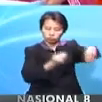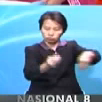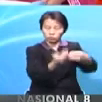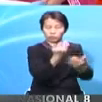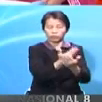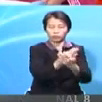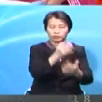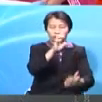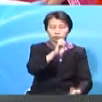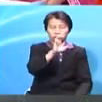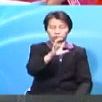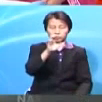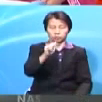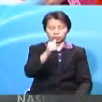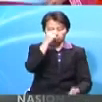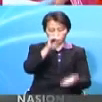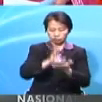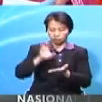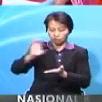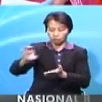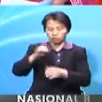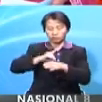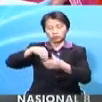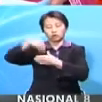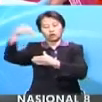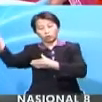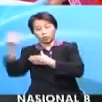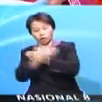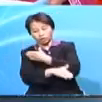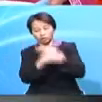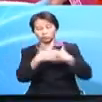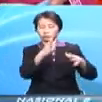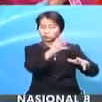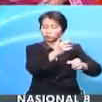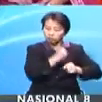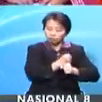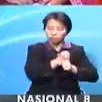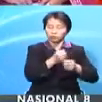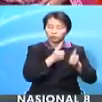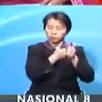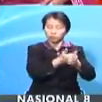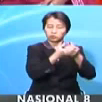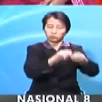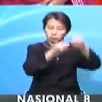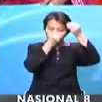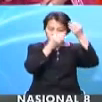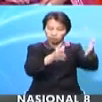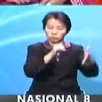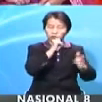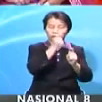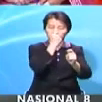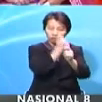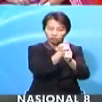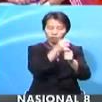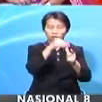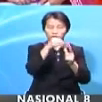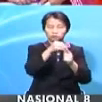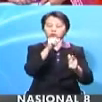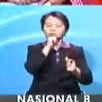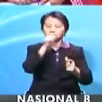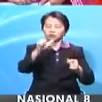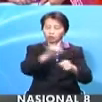isie bagi pelaporan Syarikat itu di luar negara telah diperoleh Hi berdasarkan maklumat yang tidak tepat atau tidak